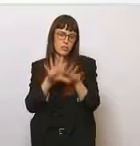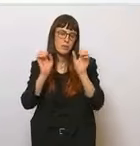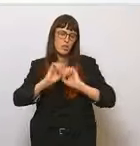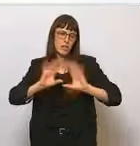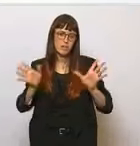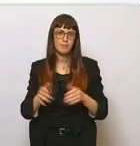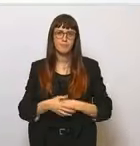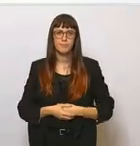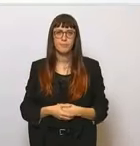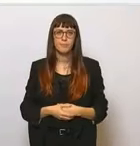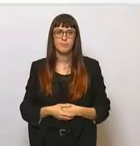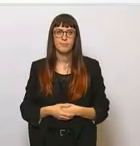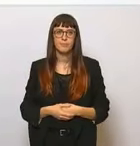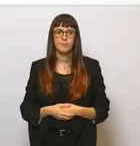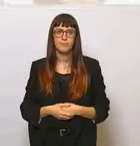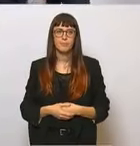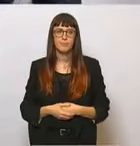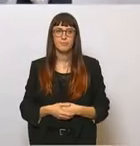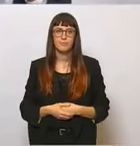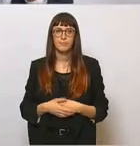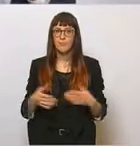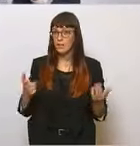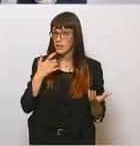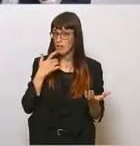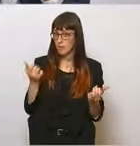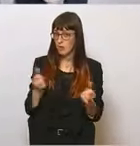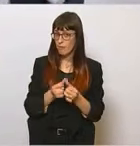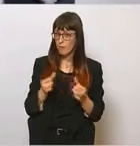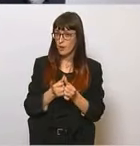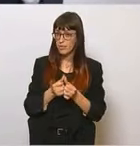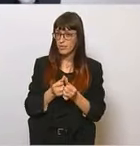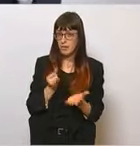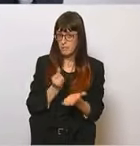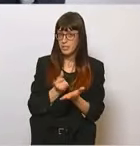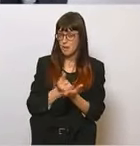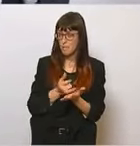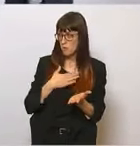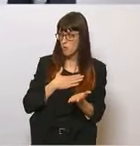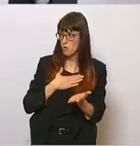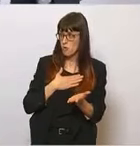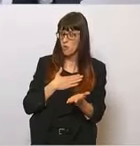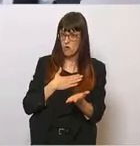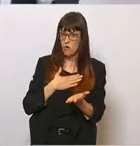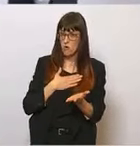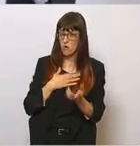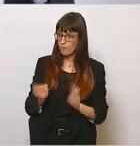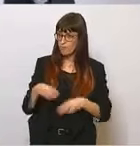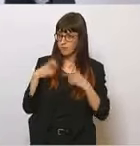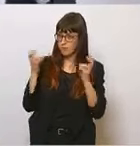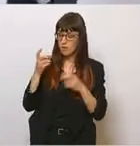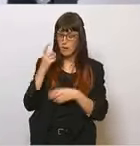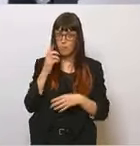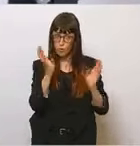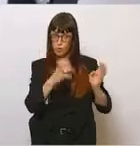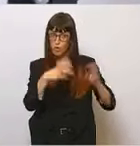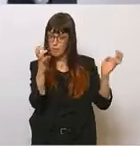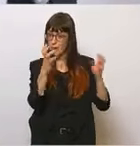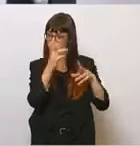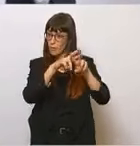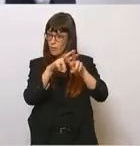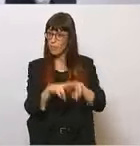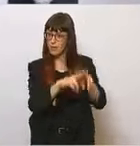Monsieur le ministre, alors vous allez augmenter nos impôts mes impôts de façon à faire plaisir au Parlement européen et à payer plus de fonctionnaires à